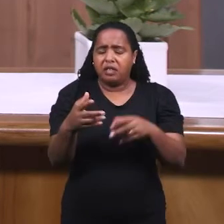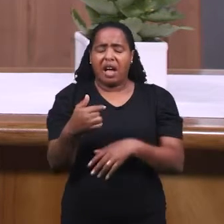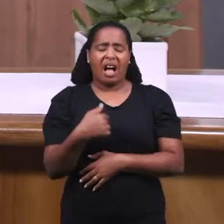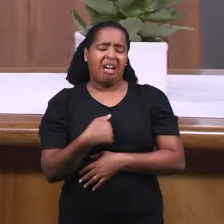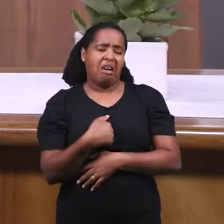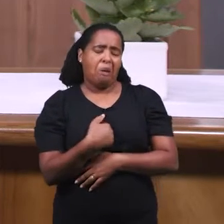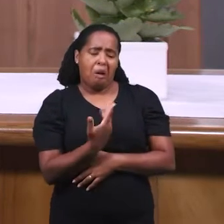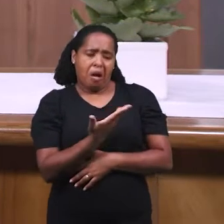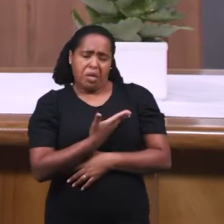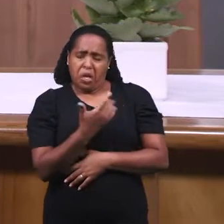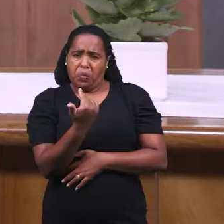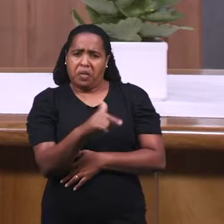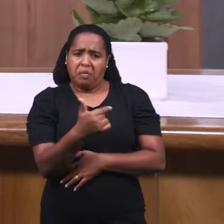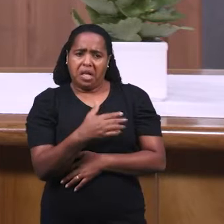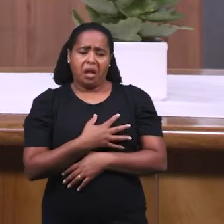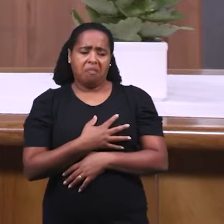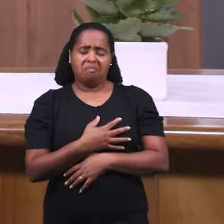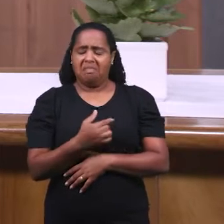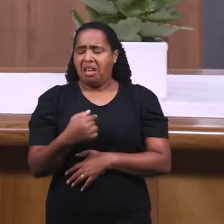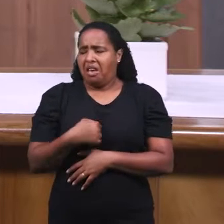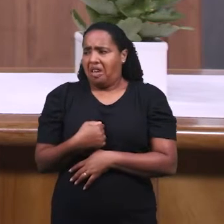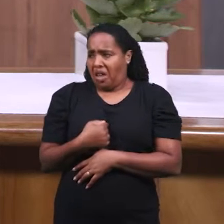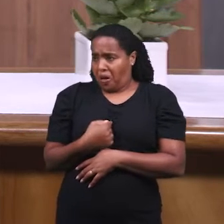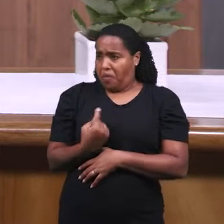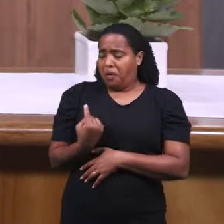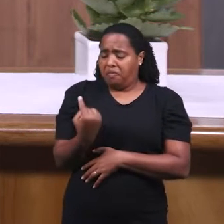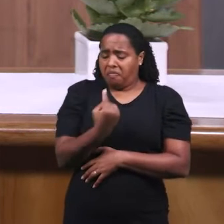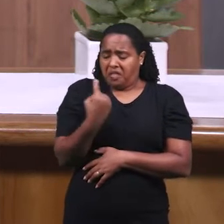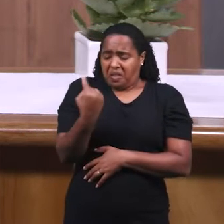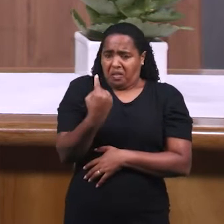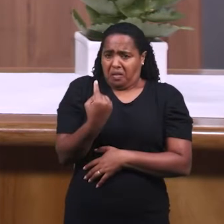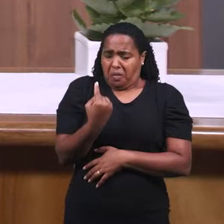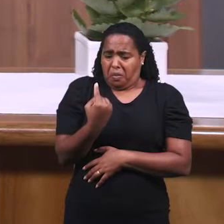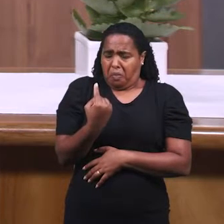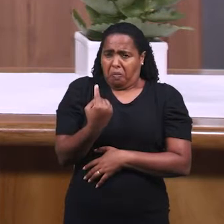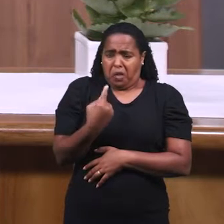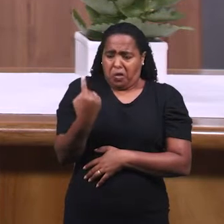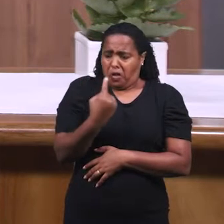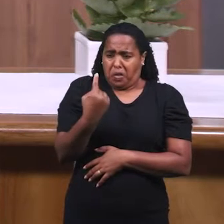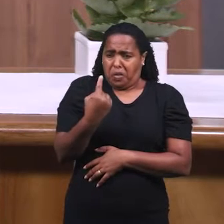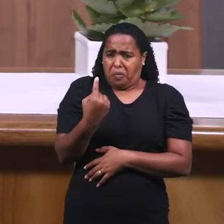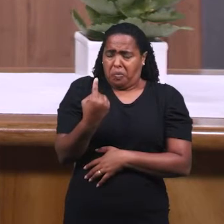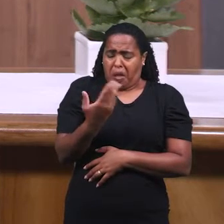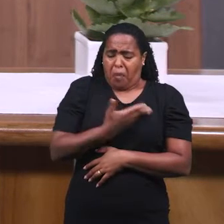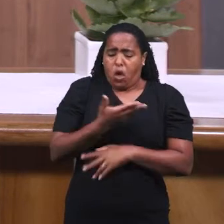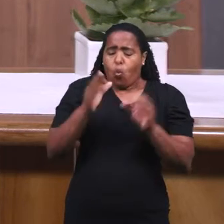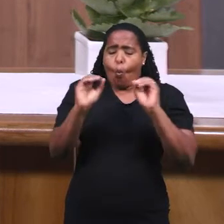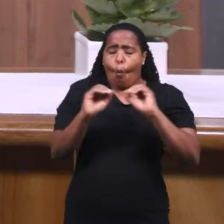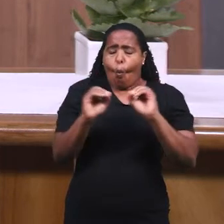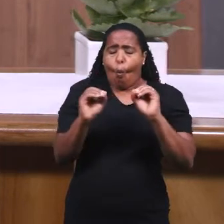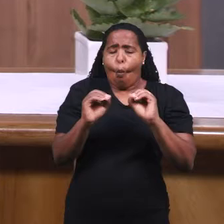знакомый. Кто-то может сказать, у меня нет друзей, я один в жизни, у меня никого нет.